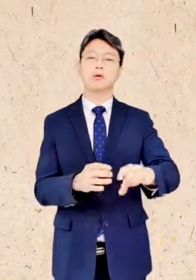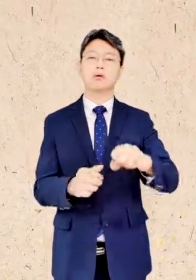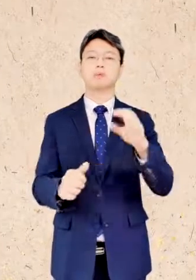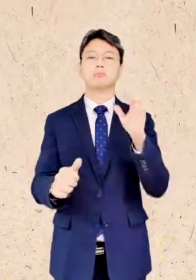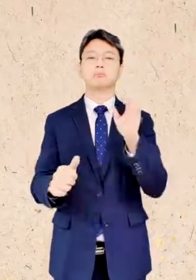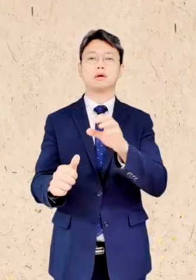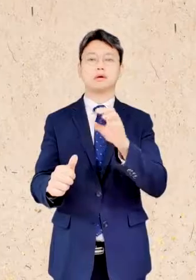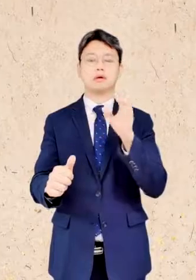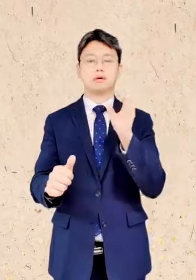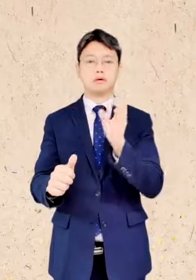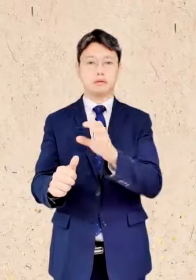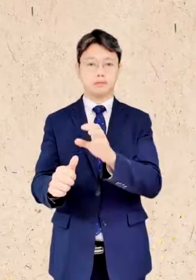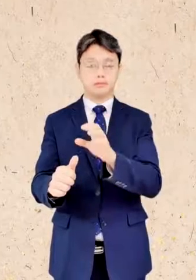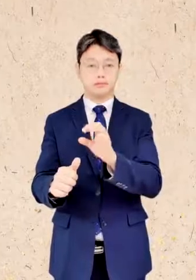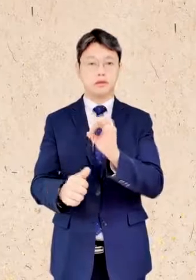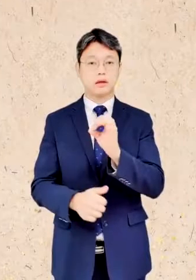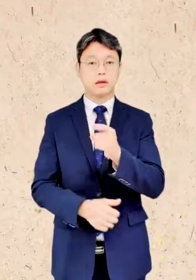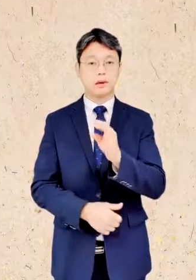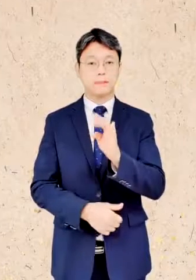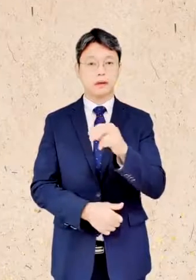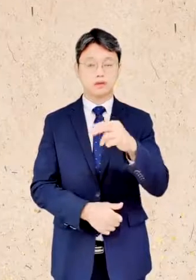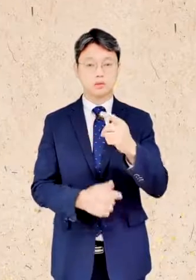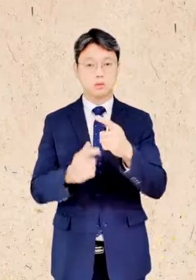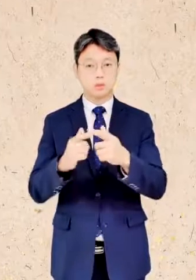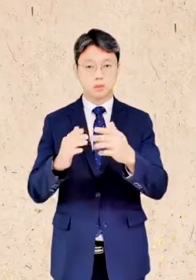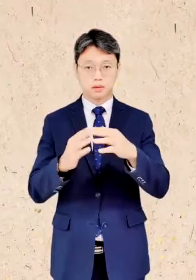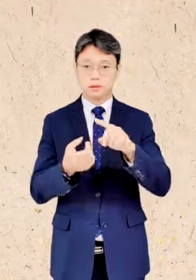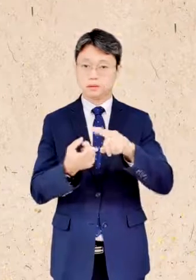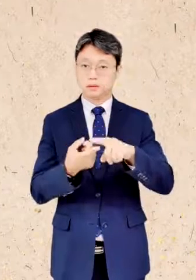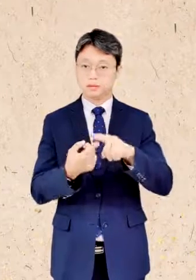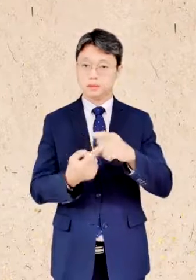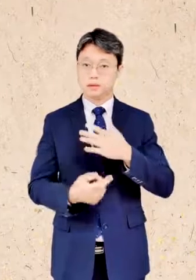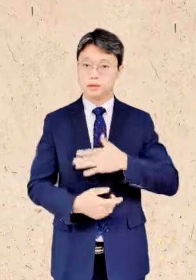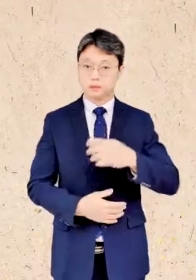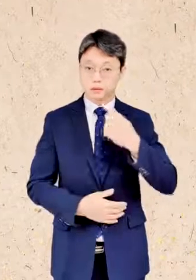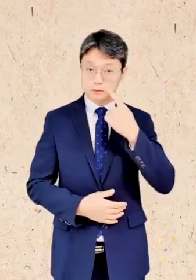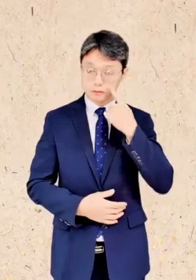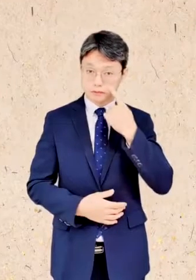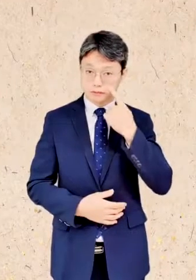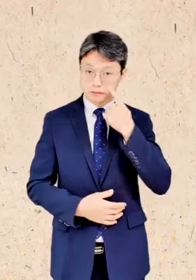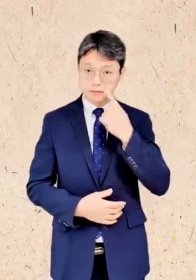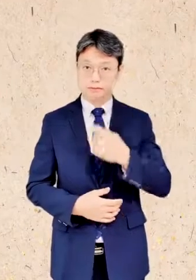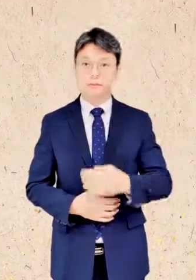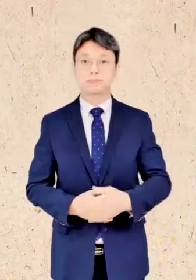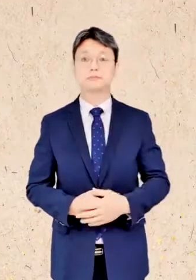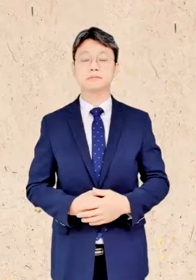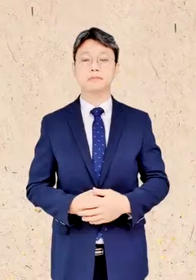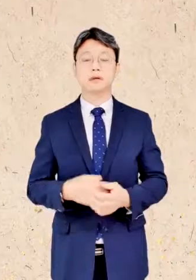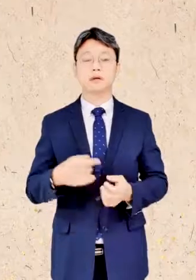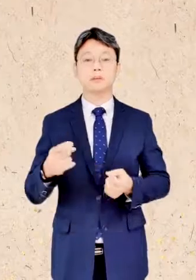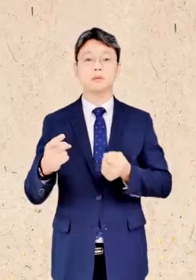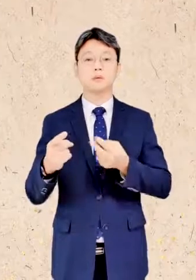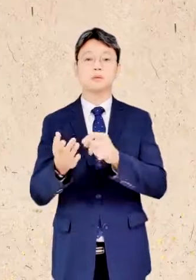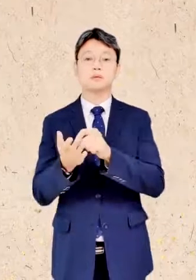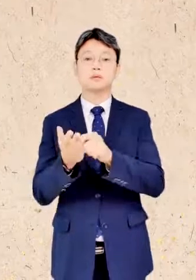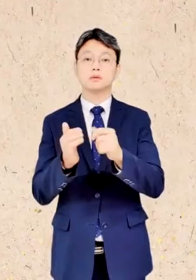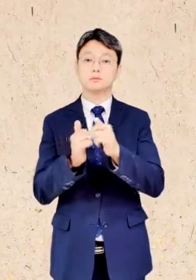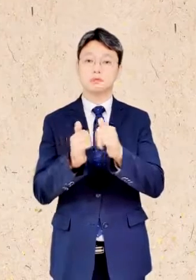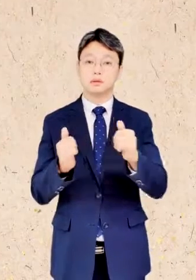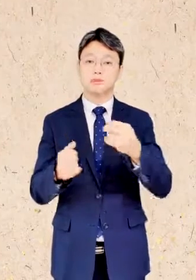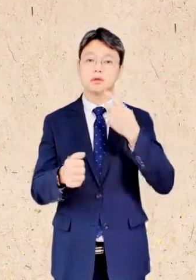있습니다. 우리에게 익숙한 에베소 교회에 대해서 오늘 살펴보는 시간을 갖겠습니다. 에베소서의